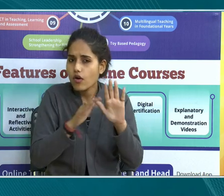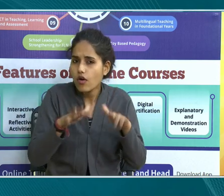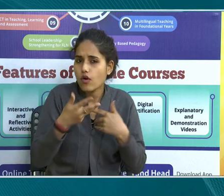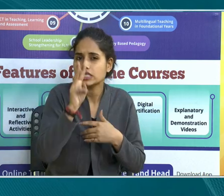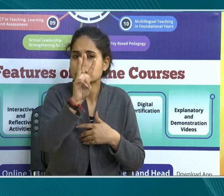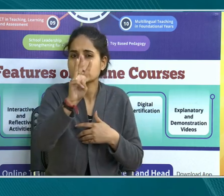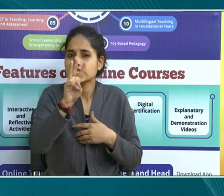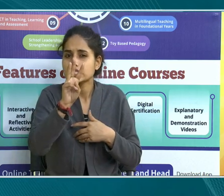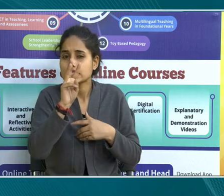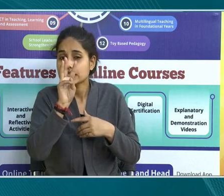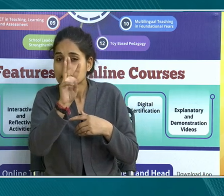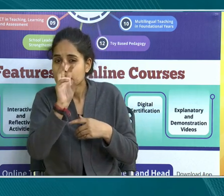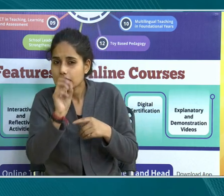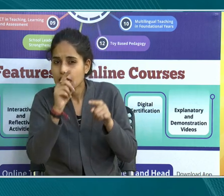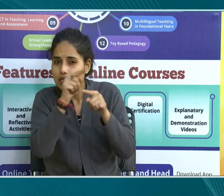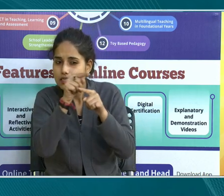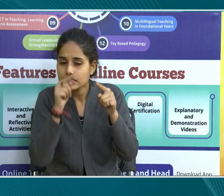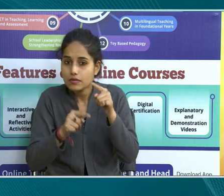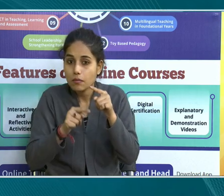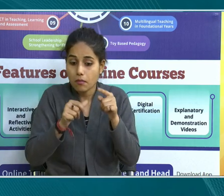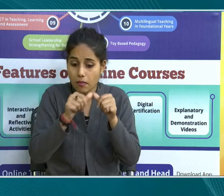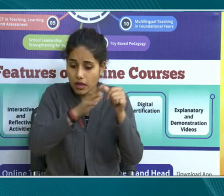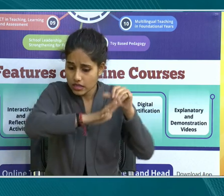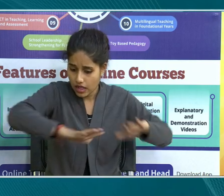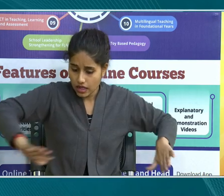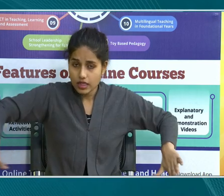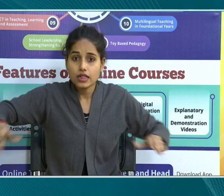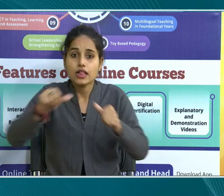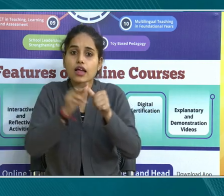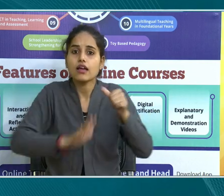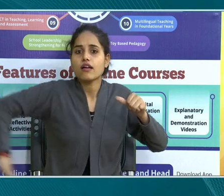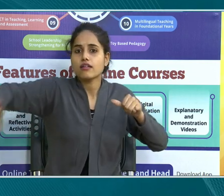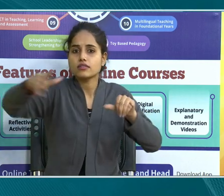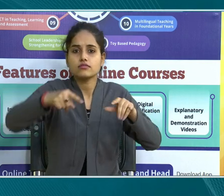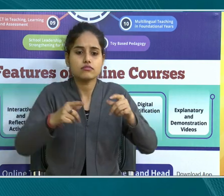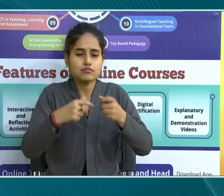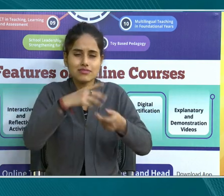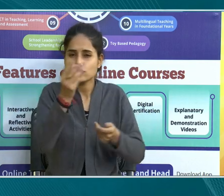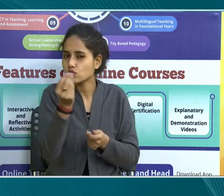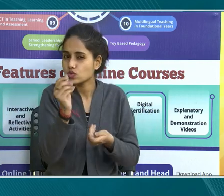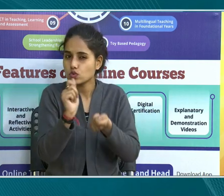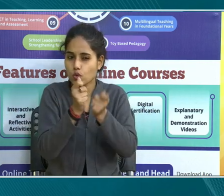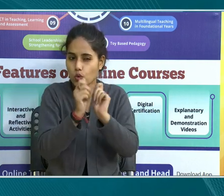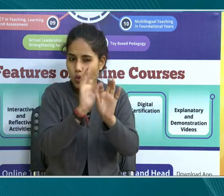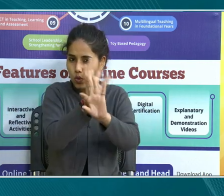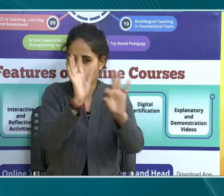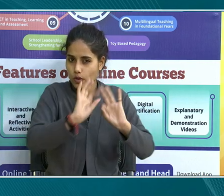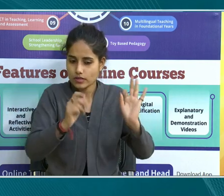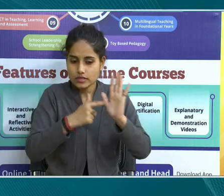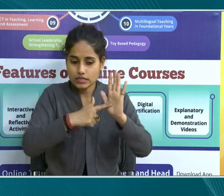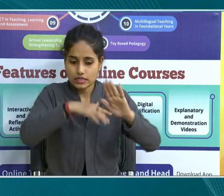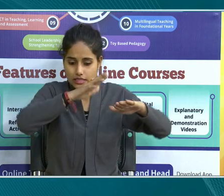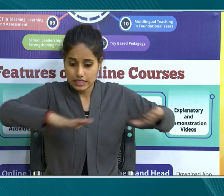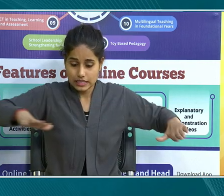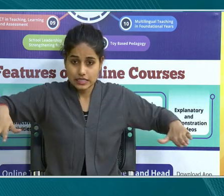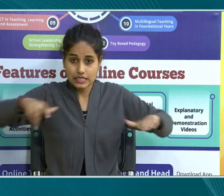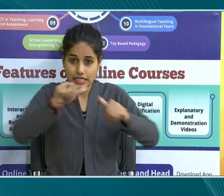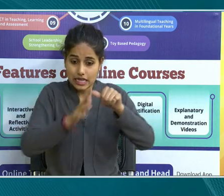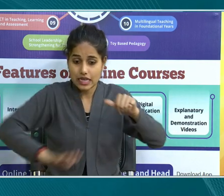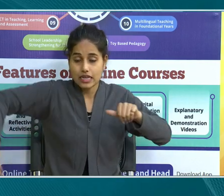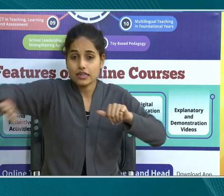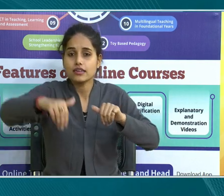% 30% हमारा लैंड एरिया है इसमें देखे मैंने इसको मॉडिफा किया है और लैंड एरिया को हमने